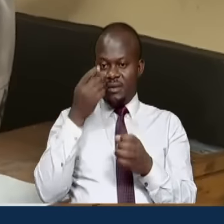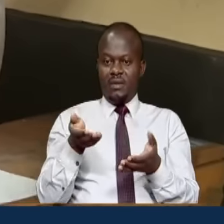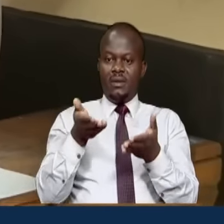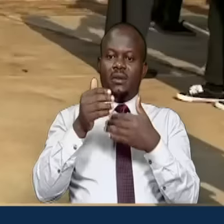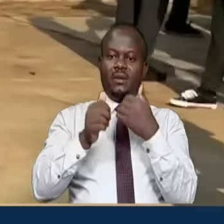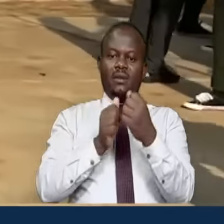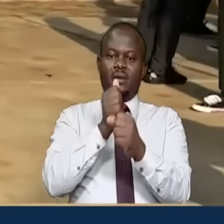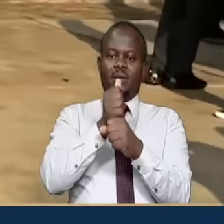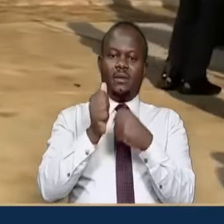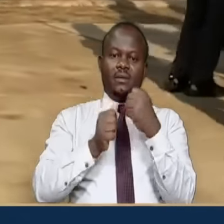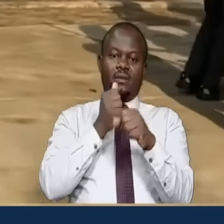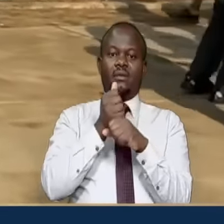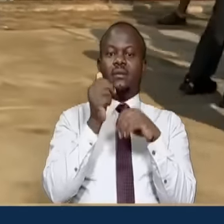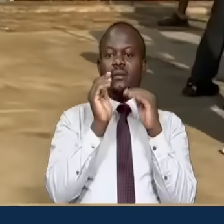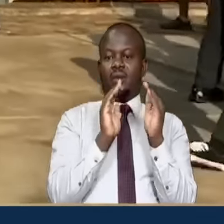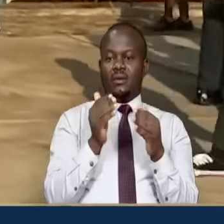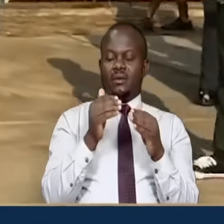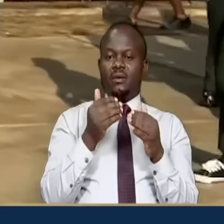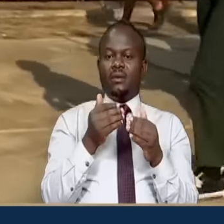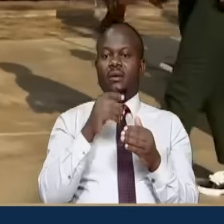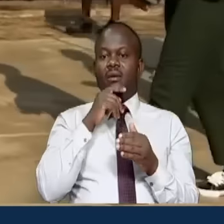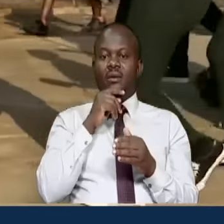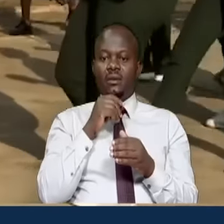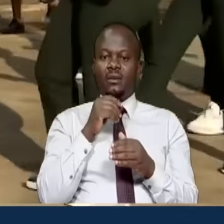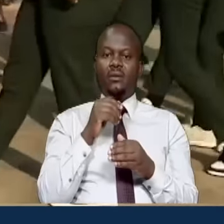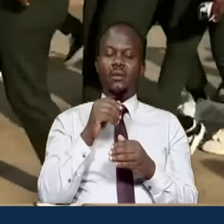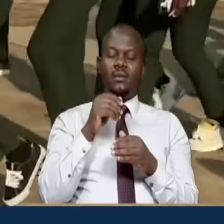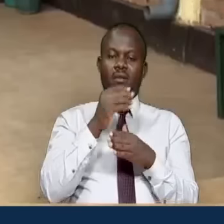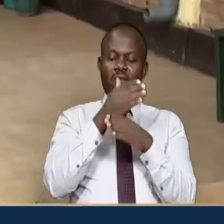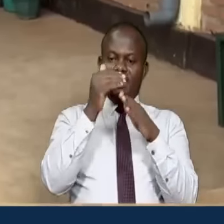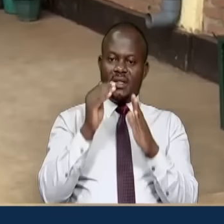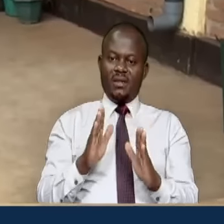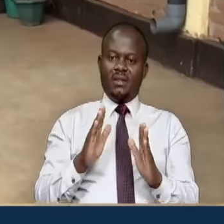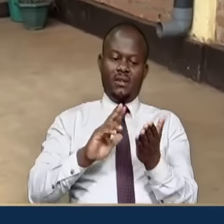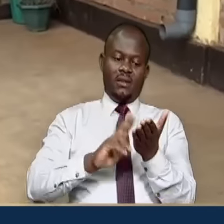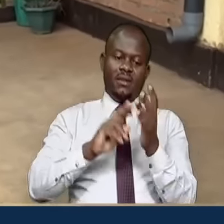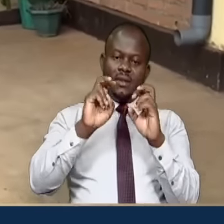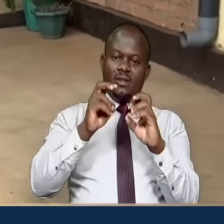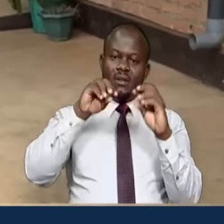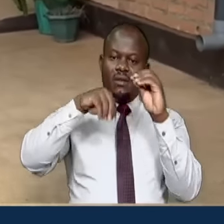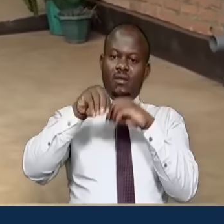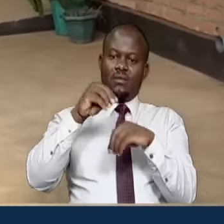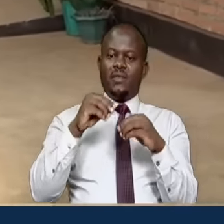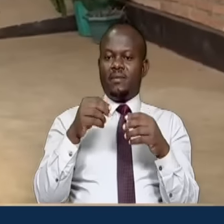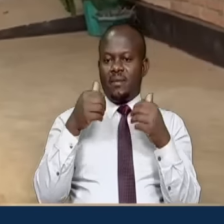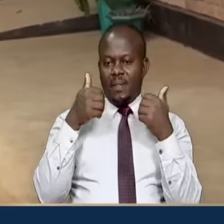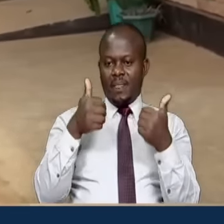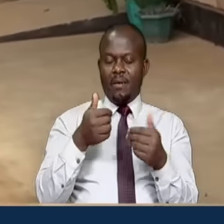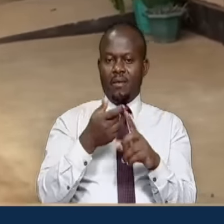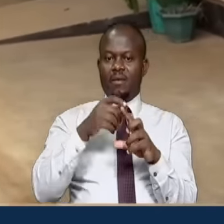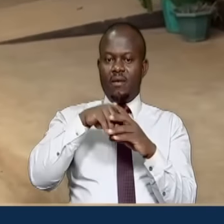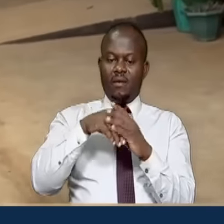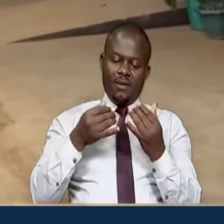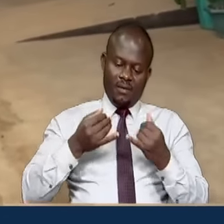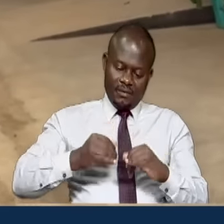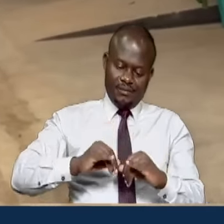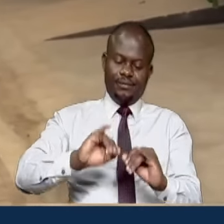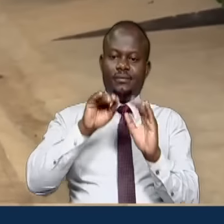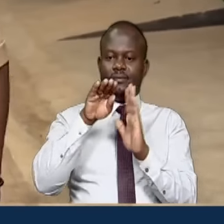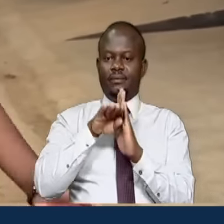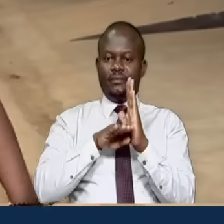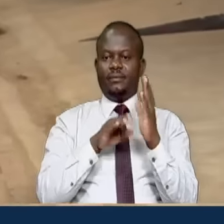mwaka ugereranyije n'abahungu. Minisitiri Twagirayezu Gaspard yemeza ko ari umusaruro mwiza urimo guturuka mu ishyirwa mu bikorwa rya